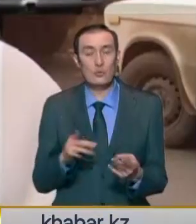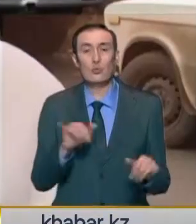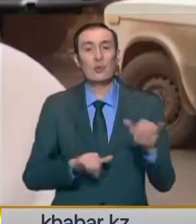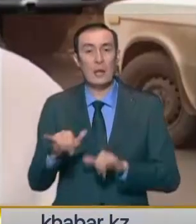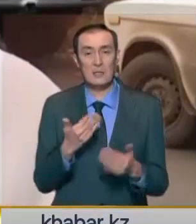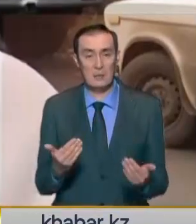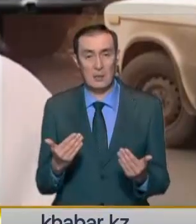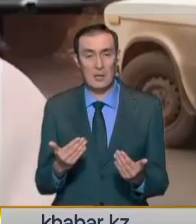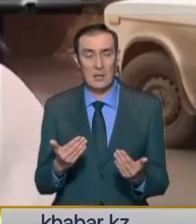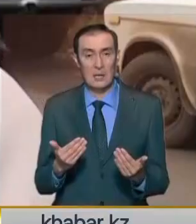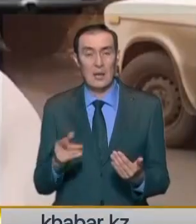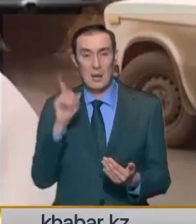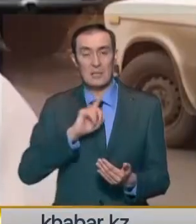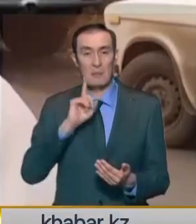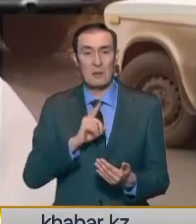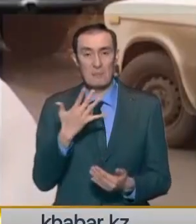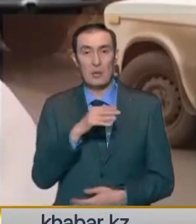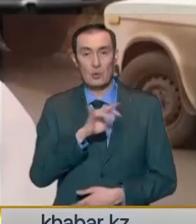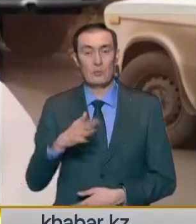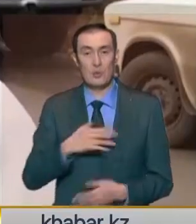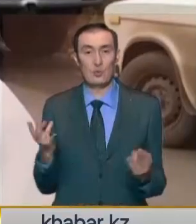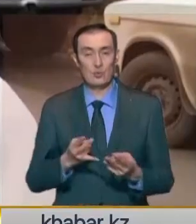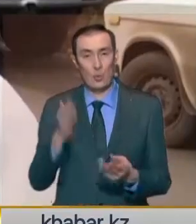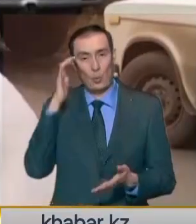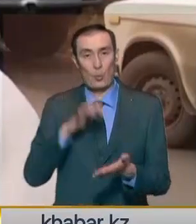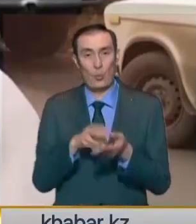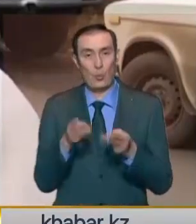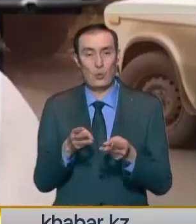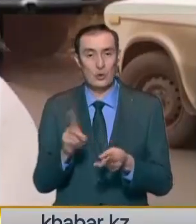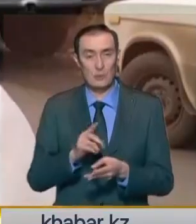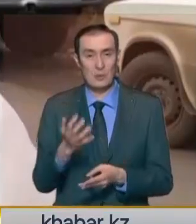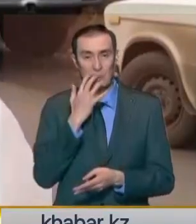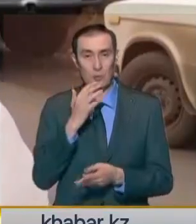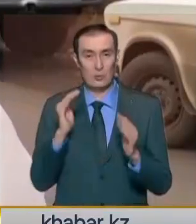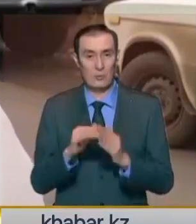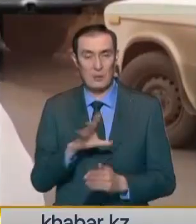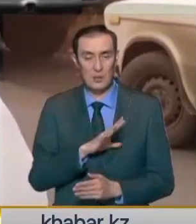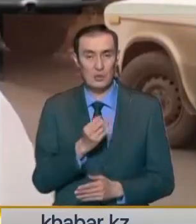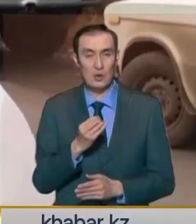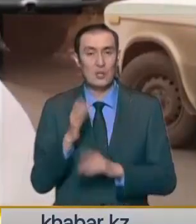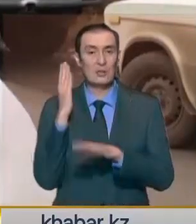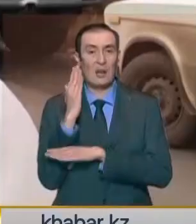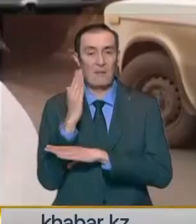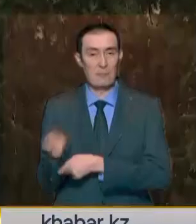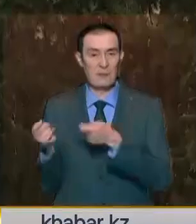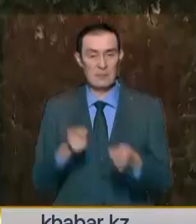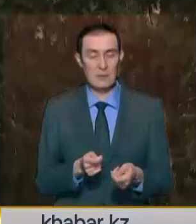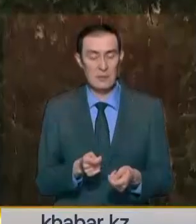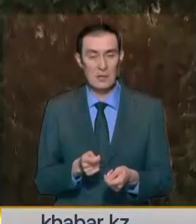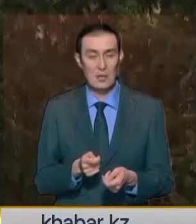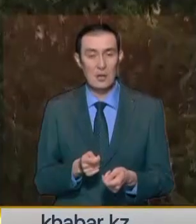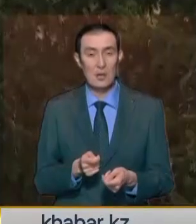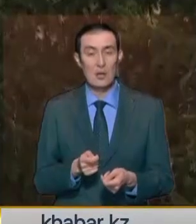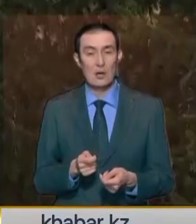брать хотя бы 5 тонн угля, чтобы вот протопиться. И еще машину дров, чтобы топить.